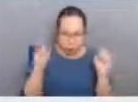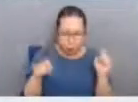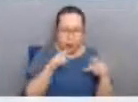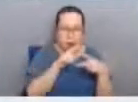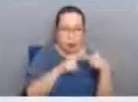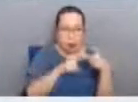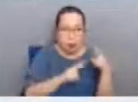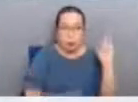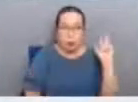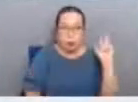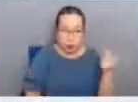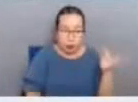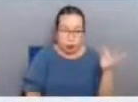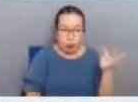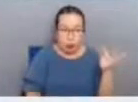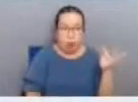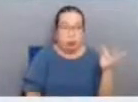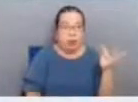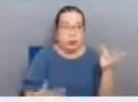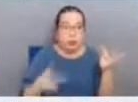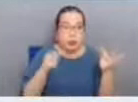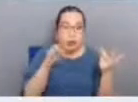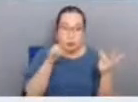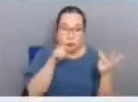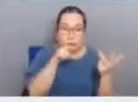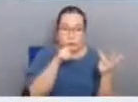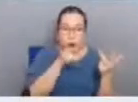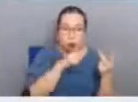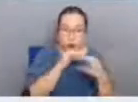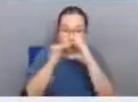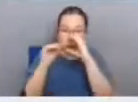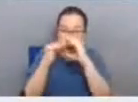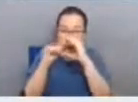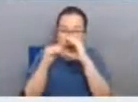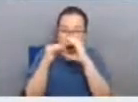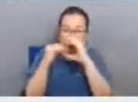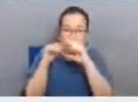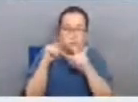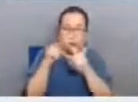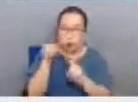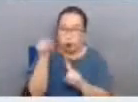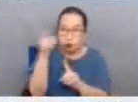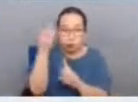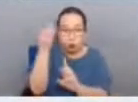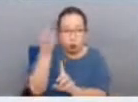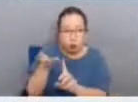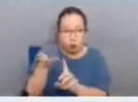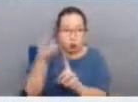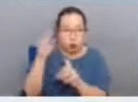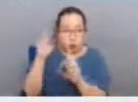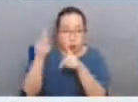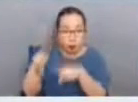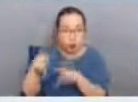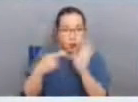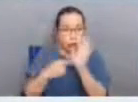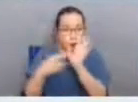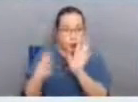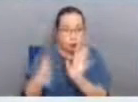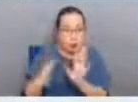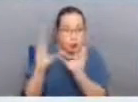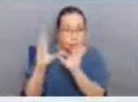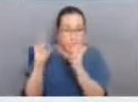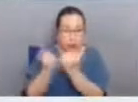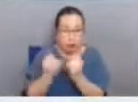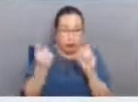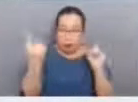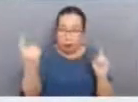ganitong banko, sa ganitong time and day. Kinakailangan po magbabayad kayo mismo doon